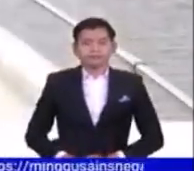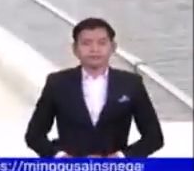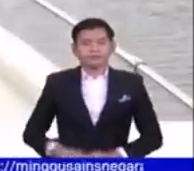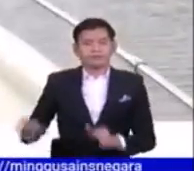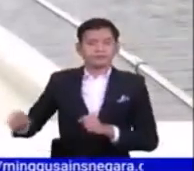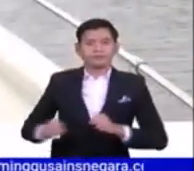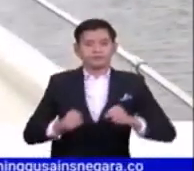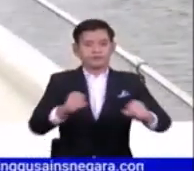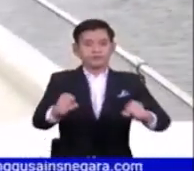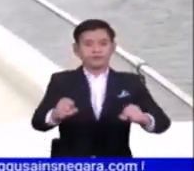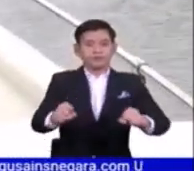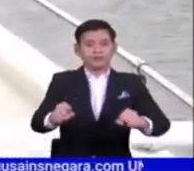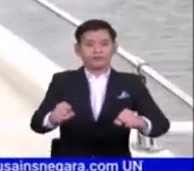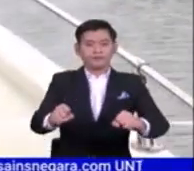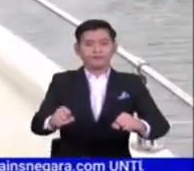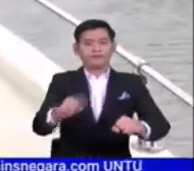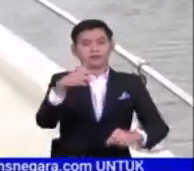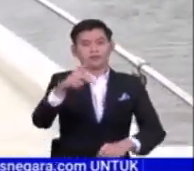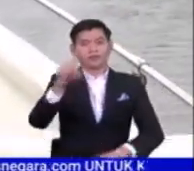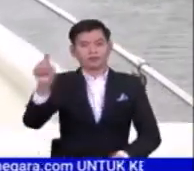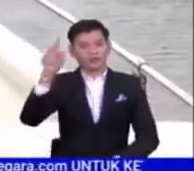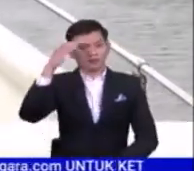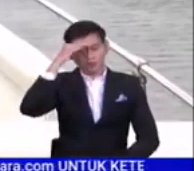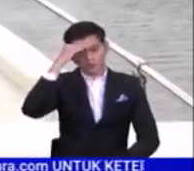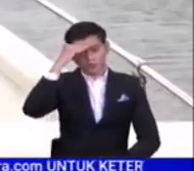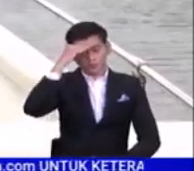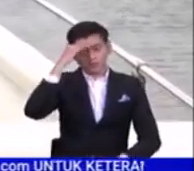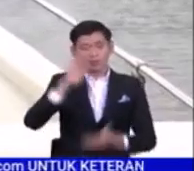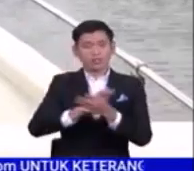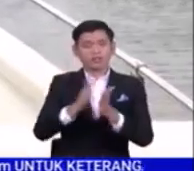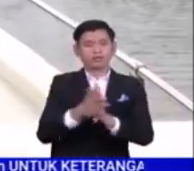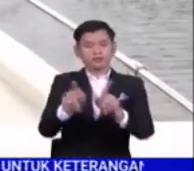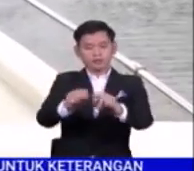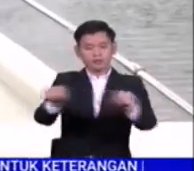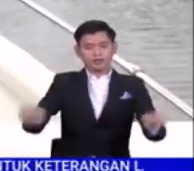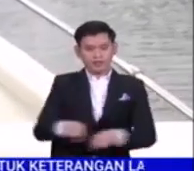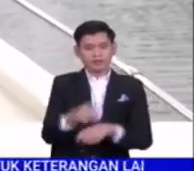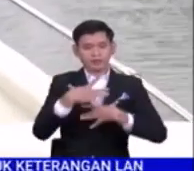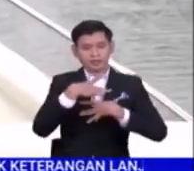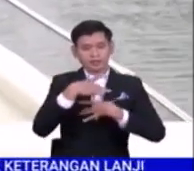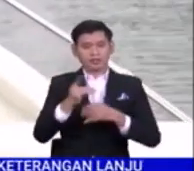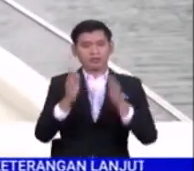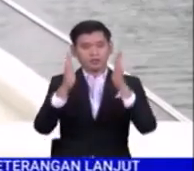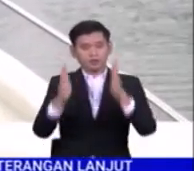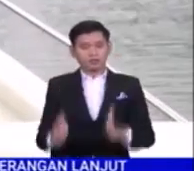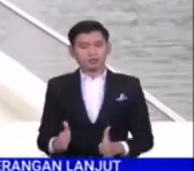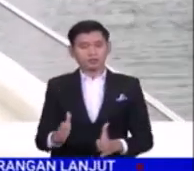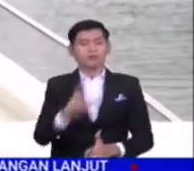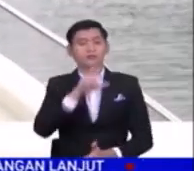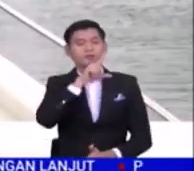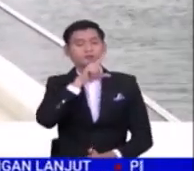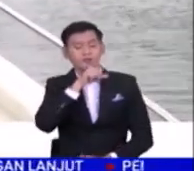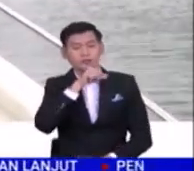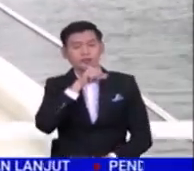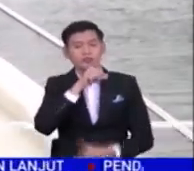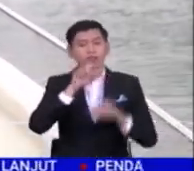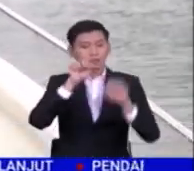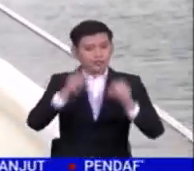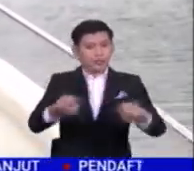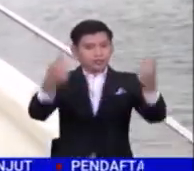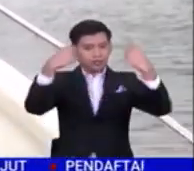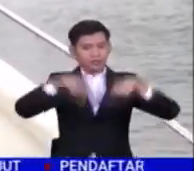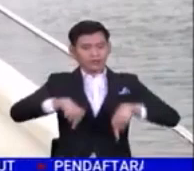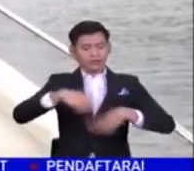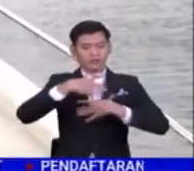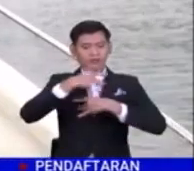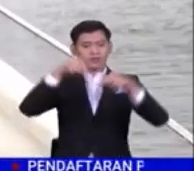Sungai Sendiri Kecil di Kota Tinggi Johor menjadi lokasi popular bagi sekumpulan pelbagai spesies burung hijrah yang datang dari China dan Rusia ke sini. Dan